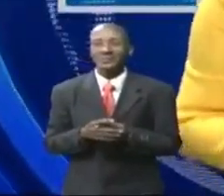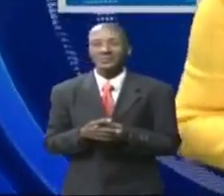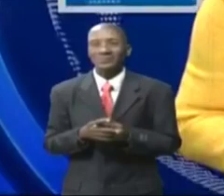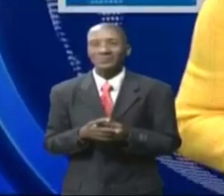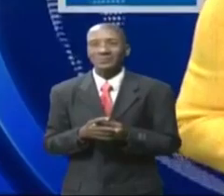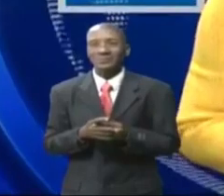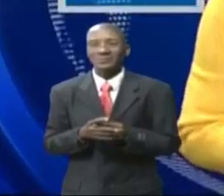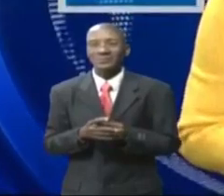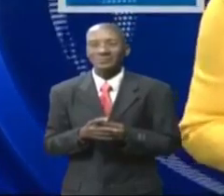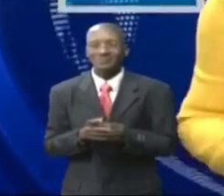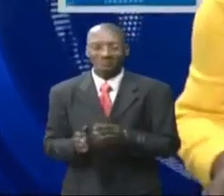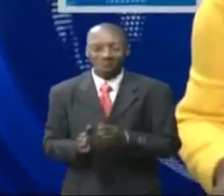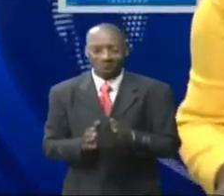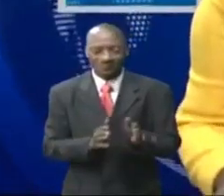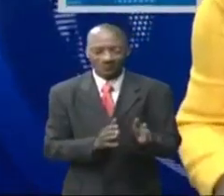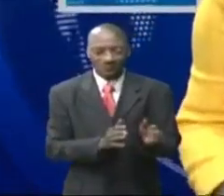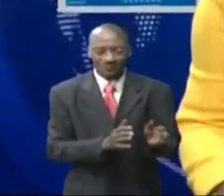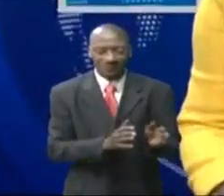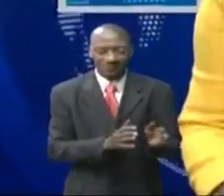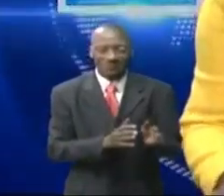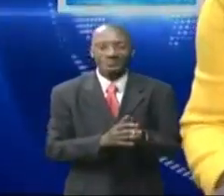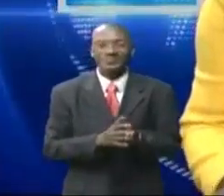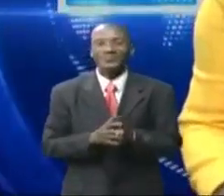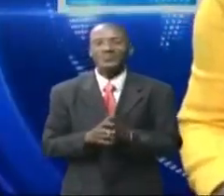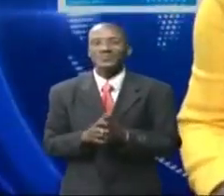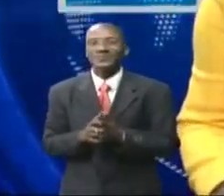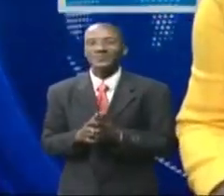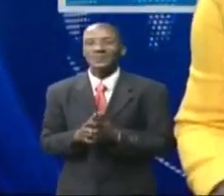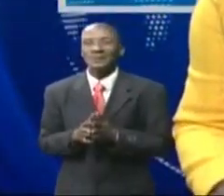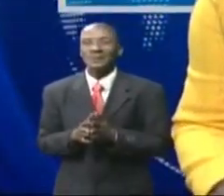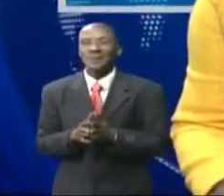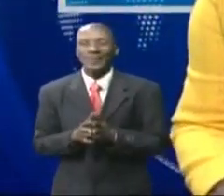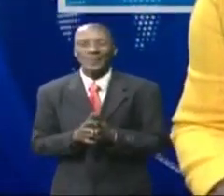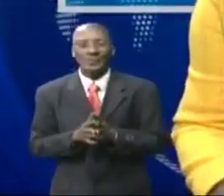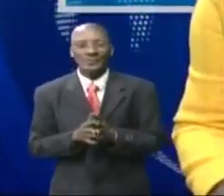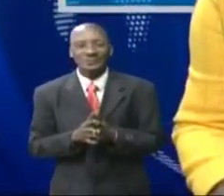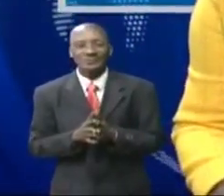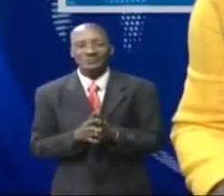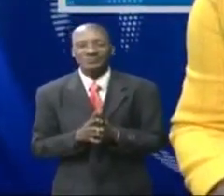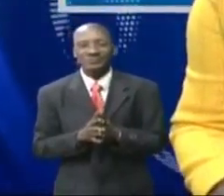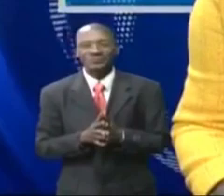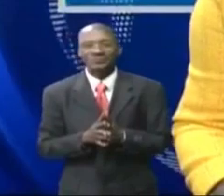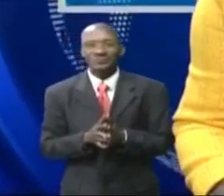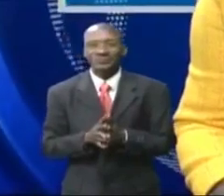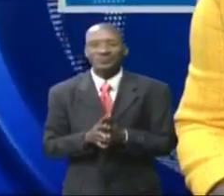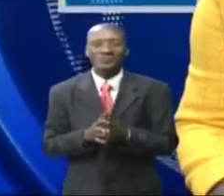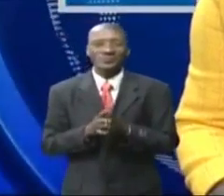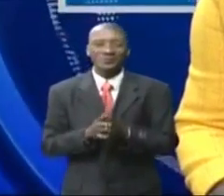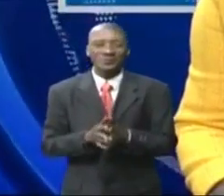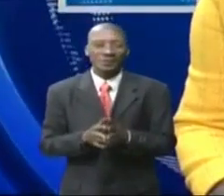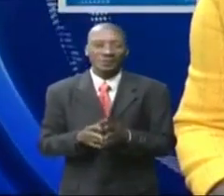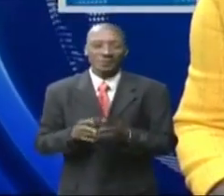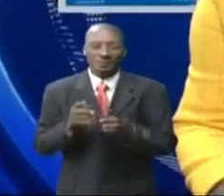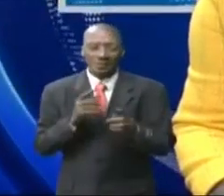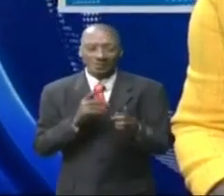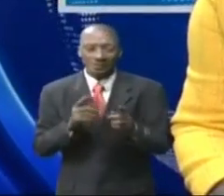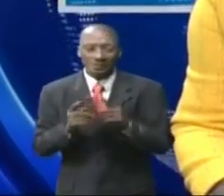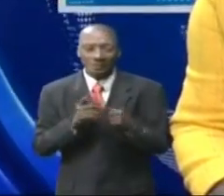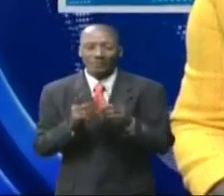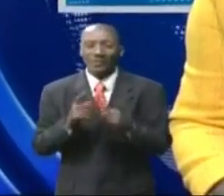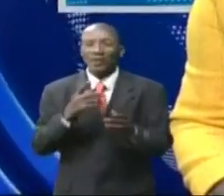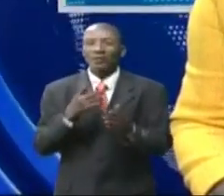pour boucler complètement ce journal. Il est porté à la connaissance de tous les greffiers et personnels administratifs de la Cour de